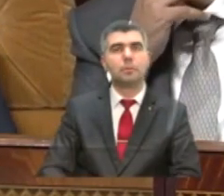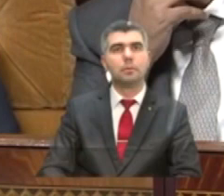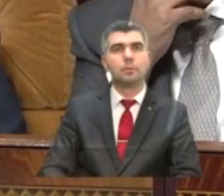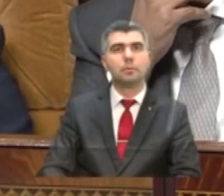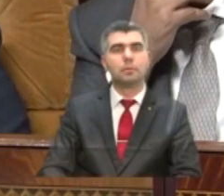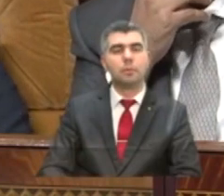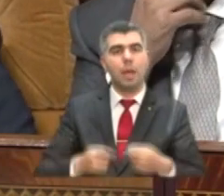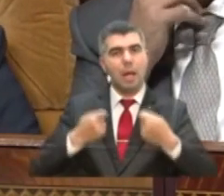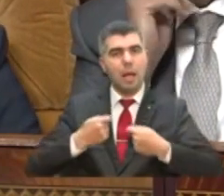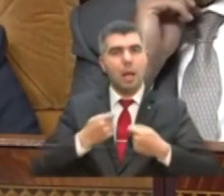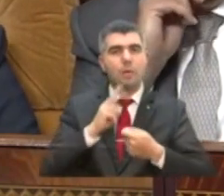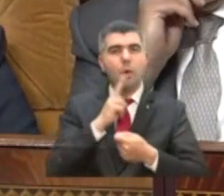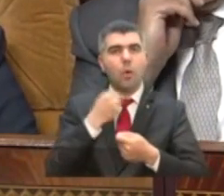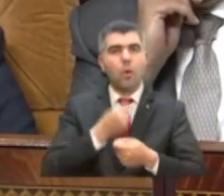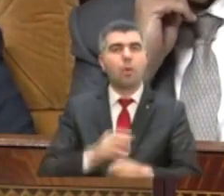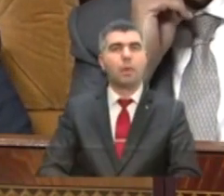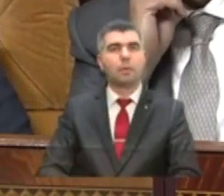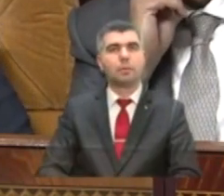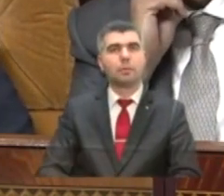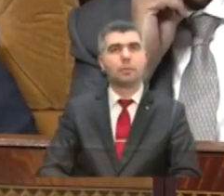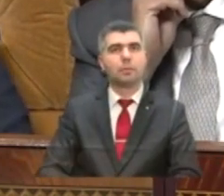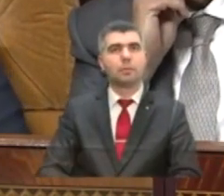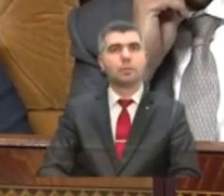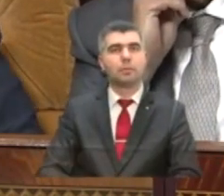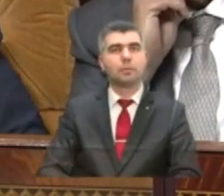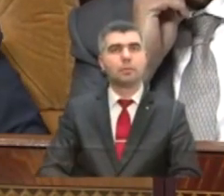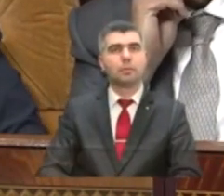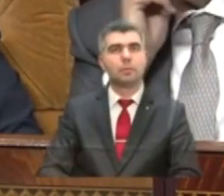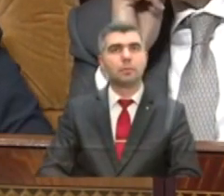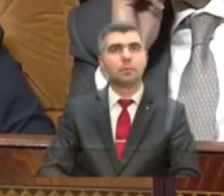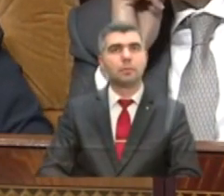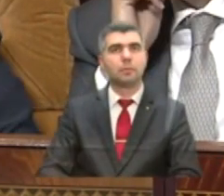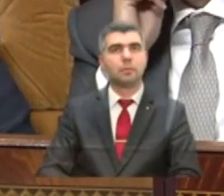سيد رئيس الحكومة المحترم، سيبوانو لأنه قريب ليك، قريب الفاس،